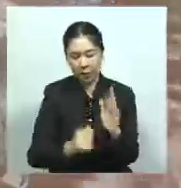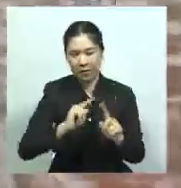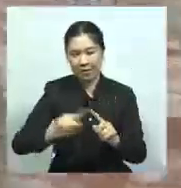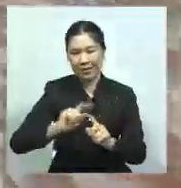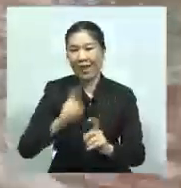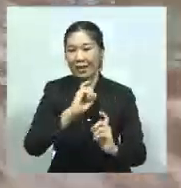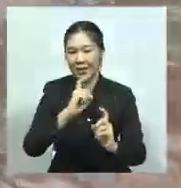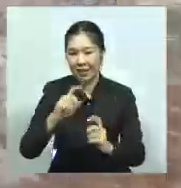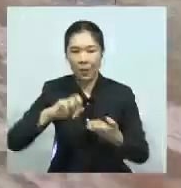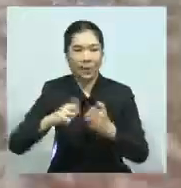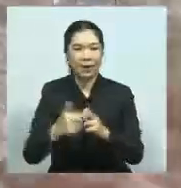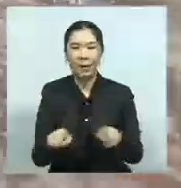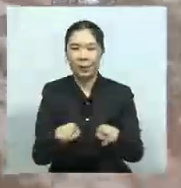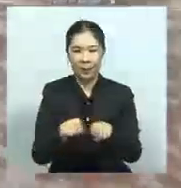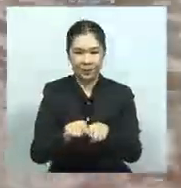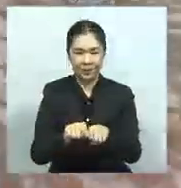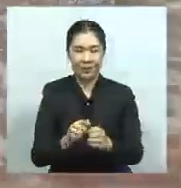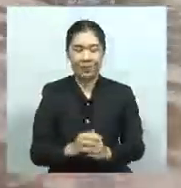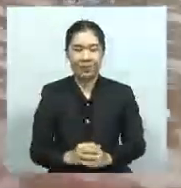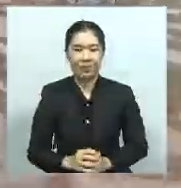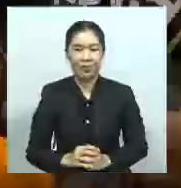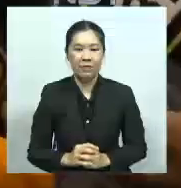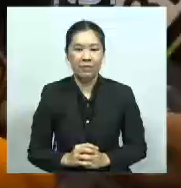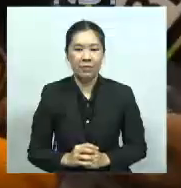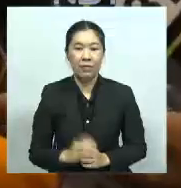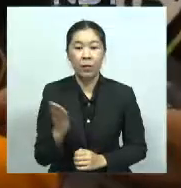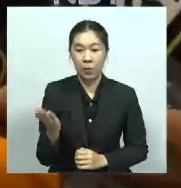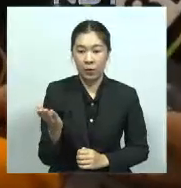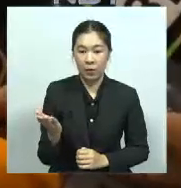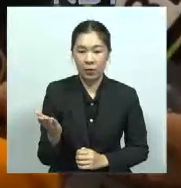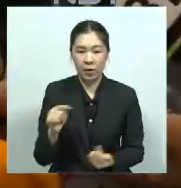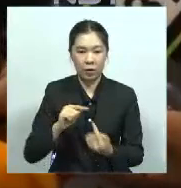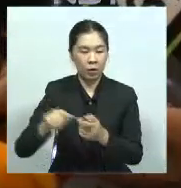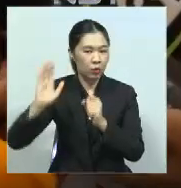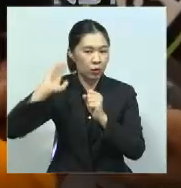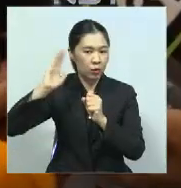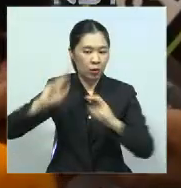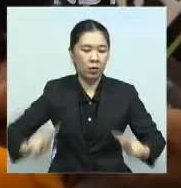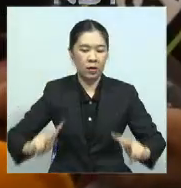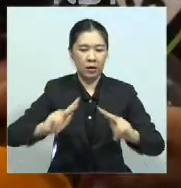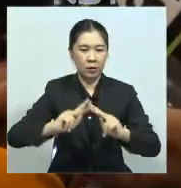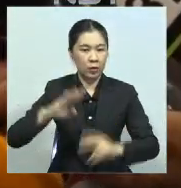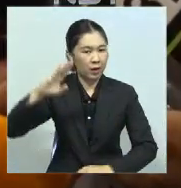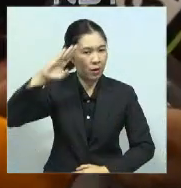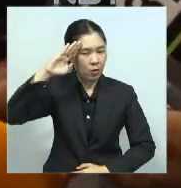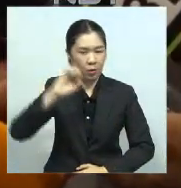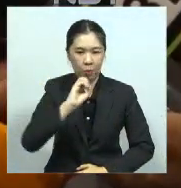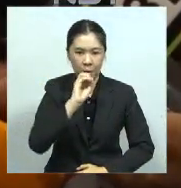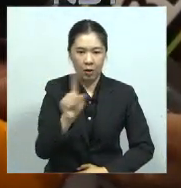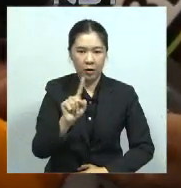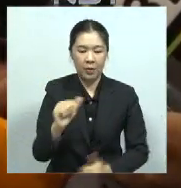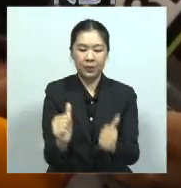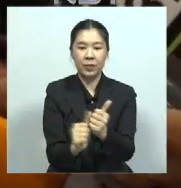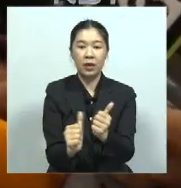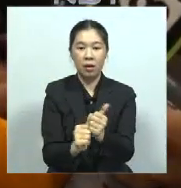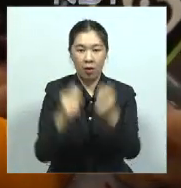ที่เสี่ยงต่อการเกิดปัญหาด้วยเช่นเดียวกับพลโทคงชีพตันตรวานิชโฆษกกระทรวงกลาโหมเปิดเผยว่าพลเอกประวิตรวงษ์สุวรรณ